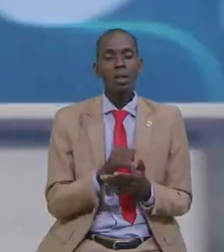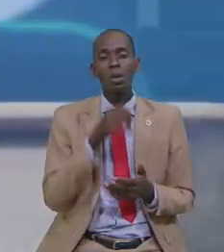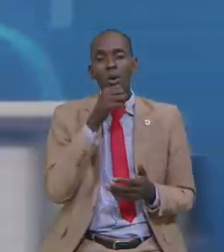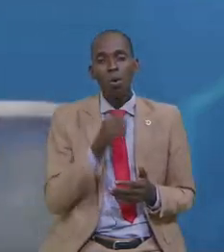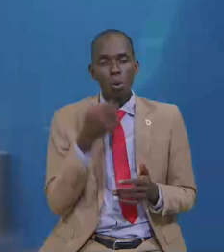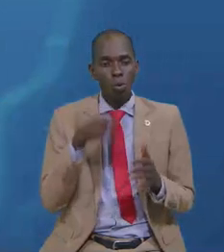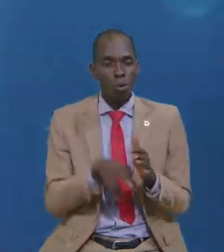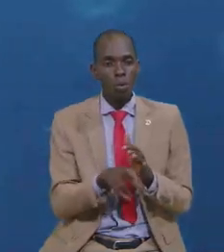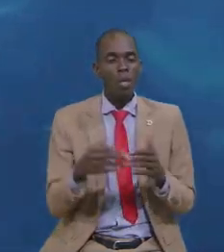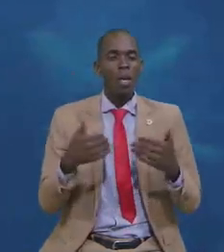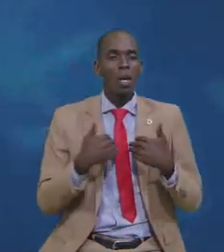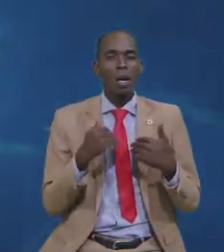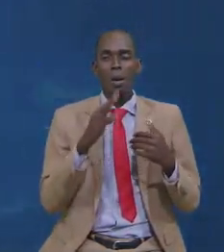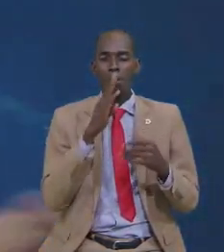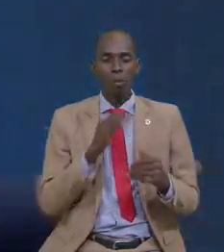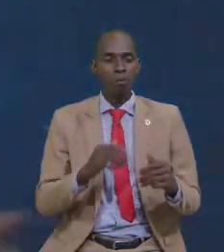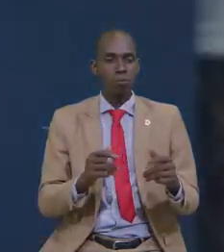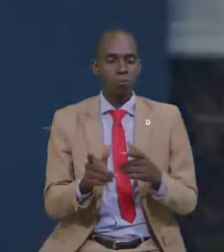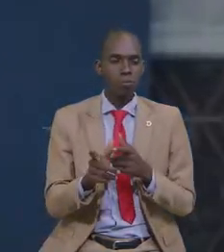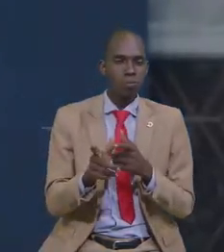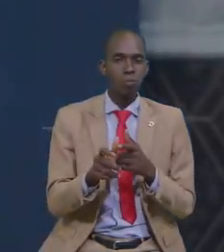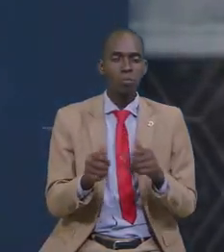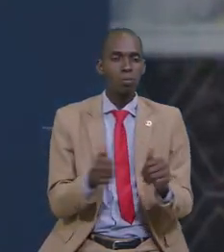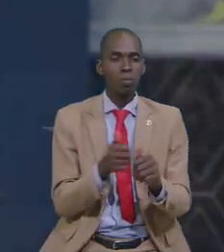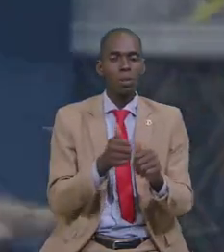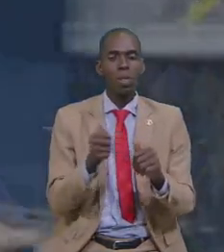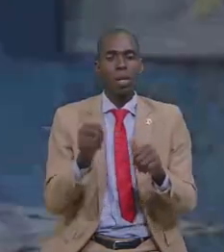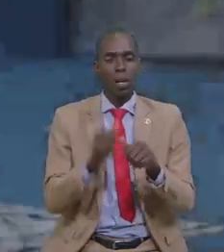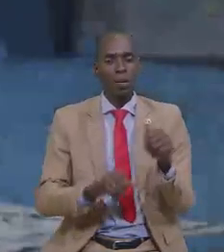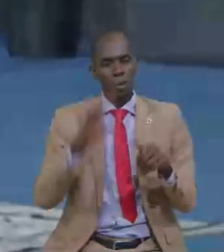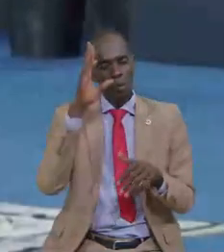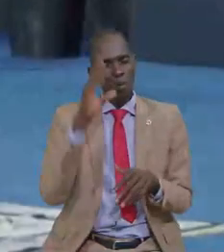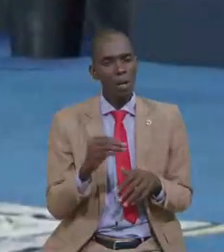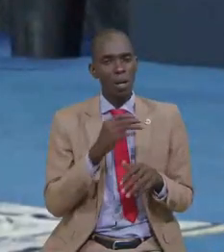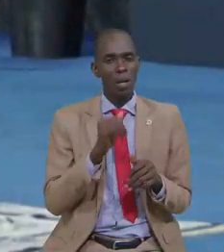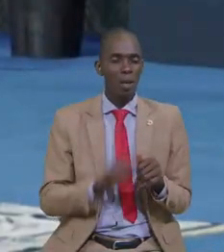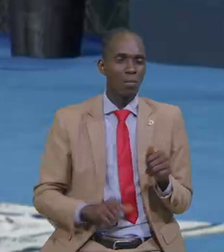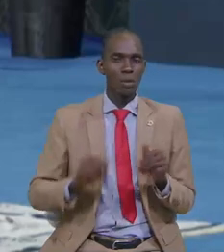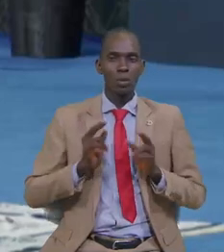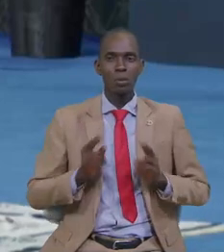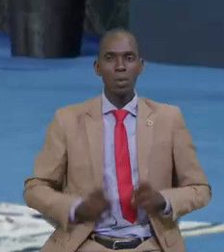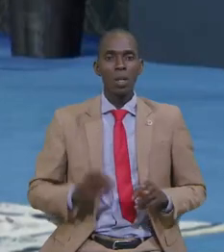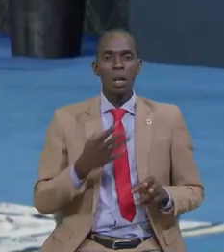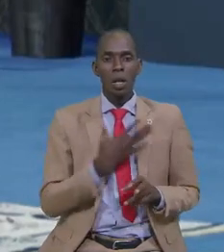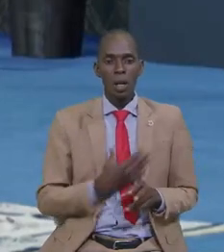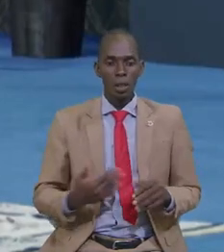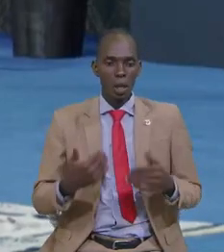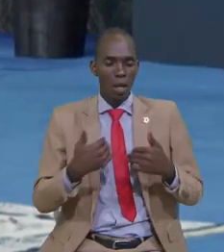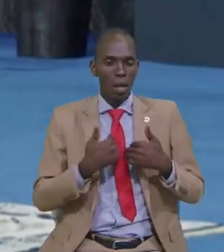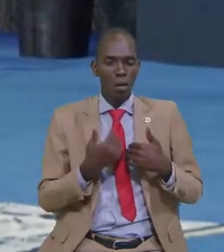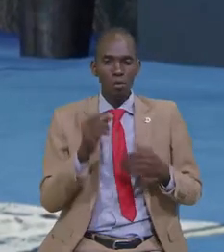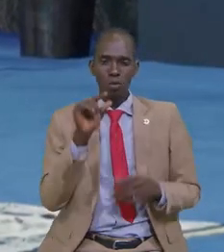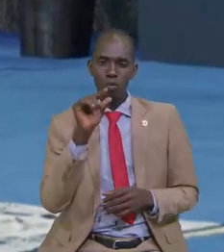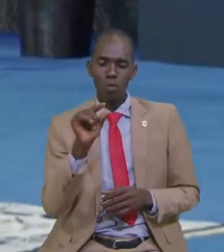serpent poursuivait tout homme, toute femme, et il a de